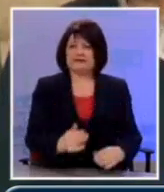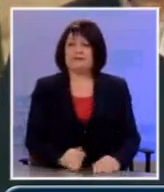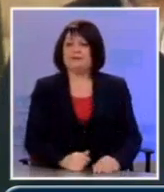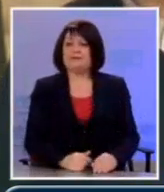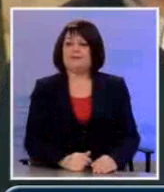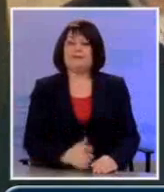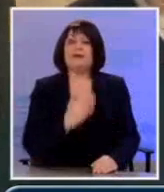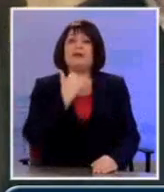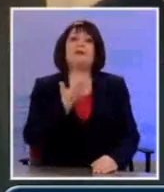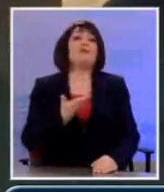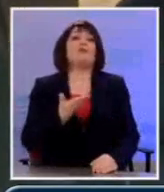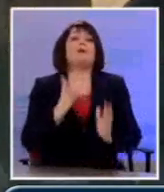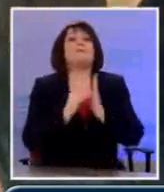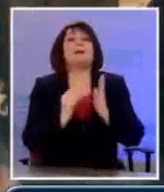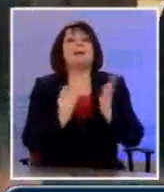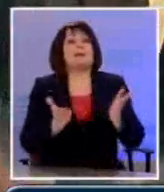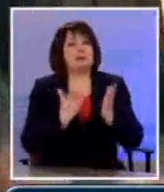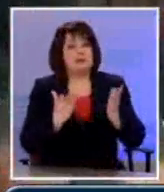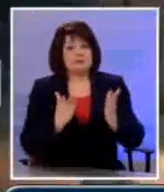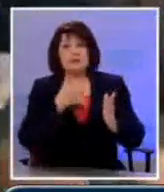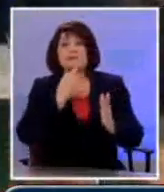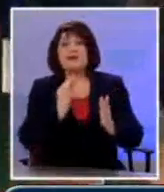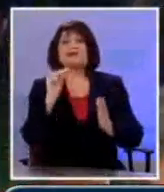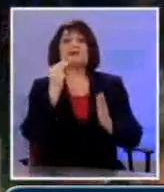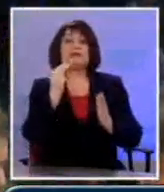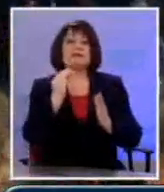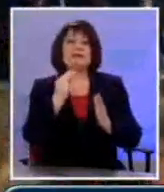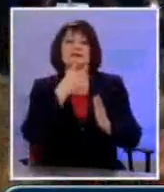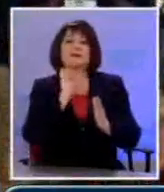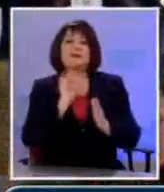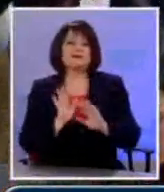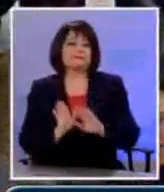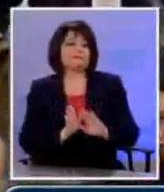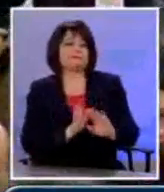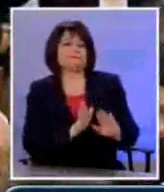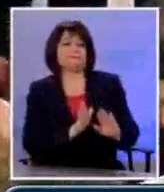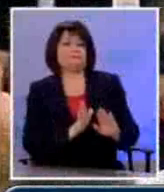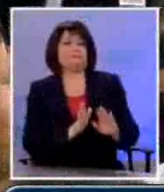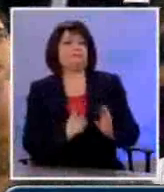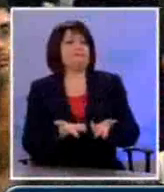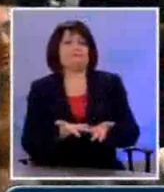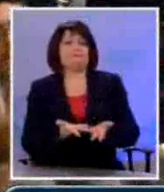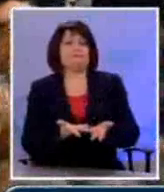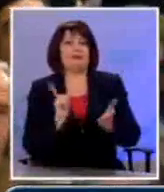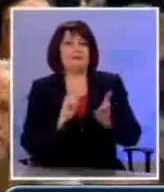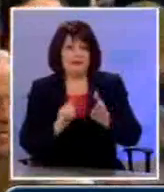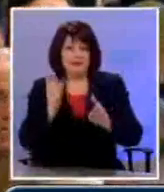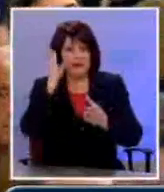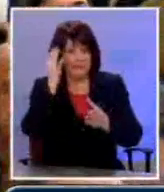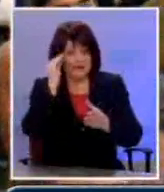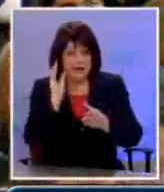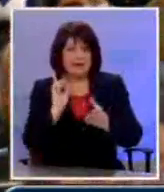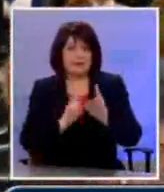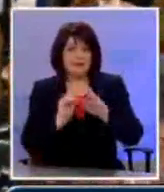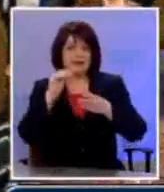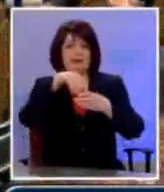υπάρχουν διαδικασίες που αποξενώνουν το βουλευτή από την γνώση και την παρέμβαση. Δεν μπορεί